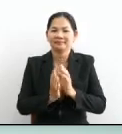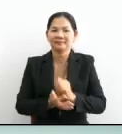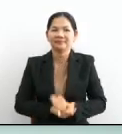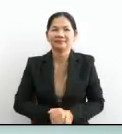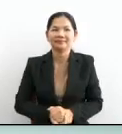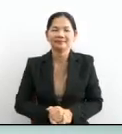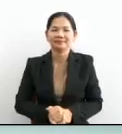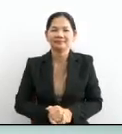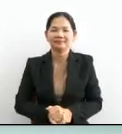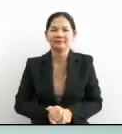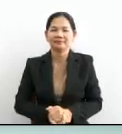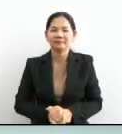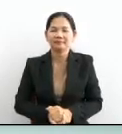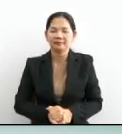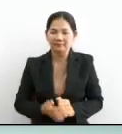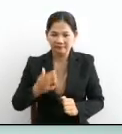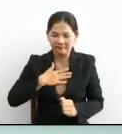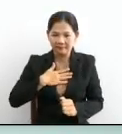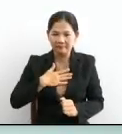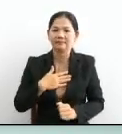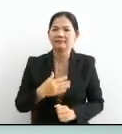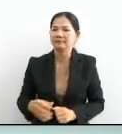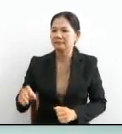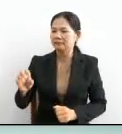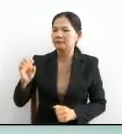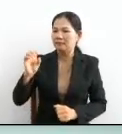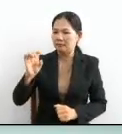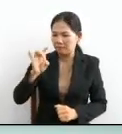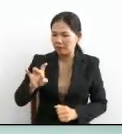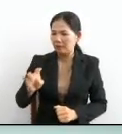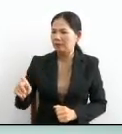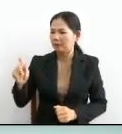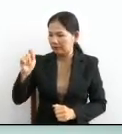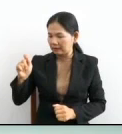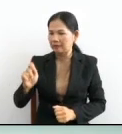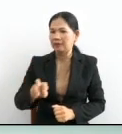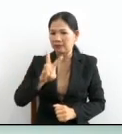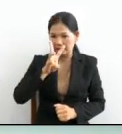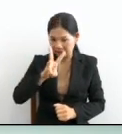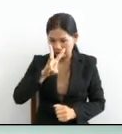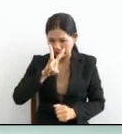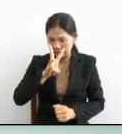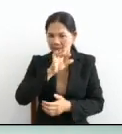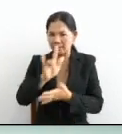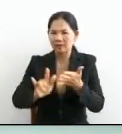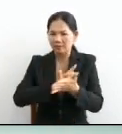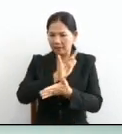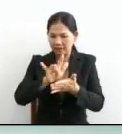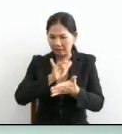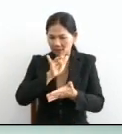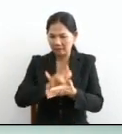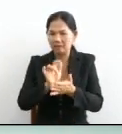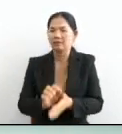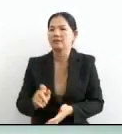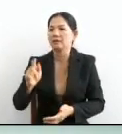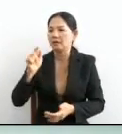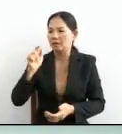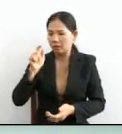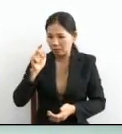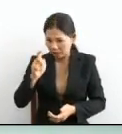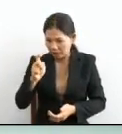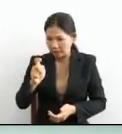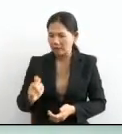Chà xong cổ rộp dùm riêng xưa. Nhưng khi nhóm chú mô bồn bộ rấy, chú cổ rộp mong riêng thân ạ tị bấy. Nấy xa la bà thâm sạc xa kê rí xa văn